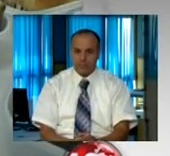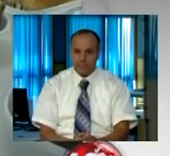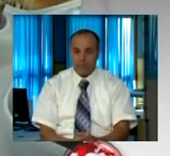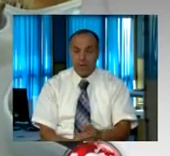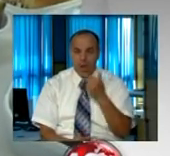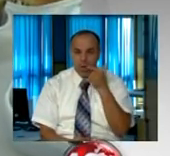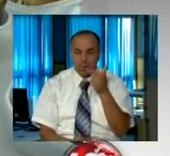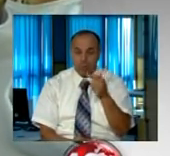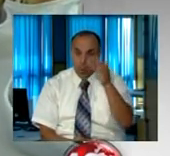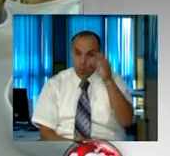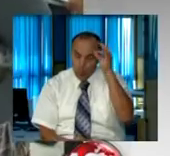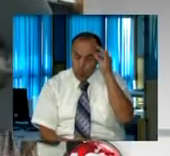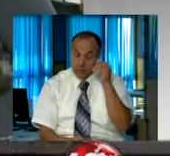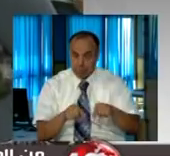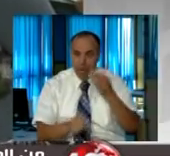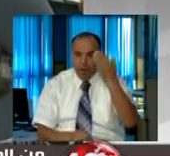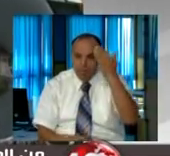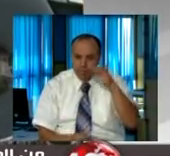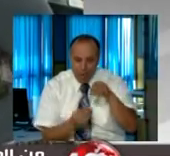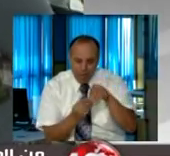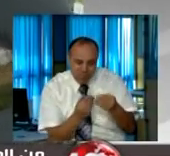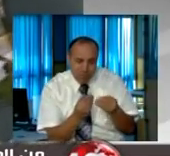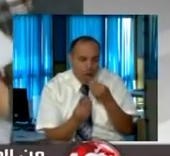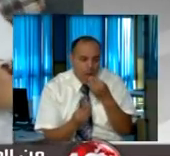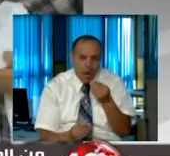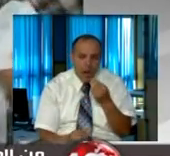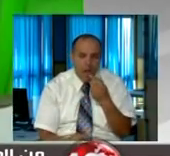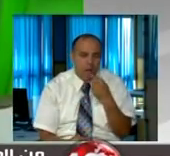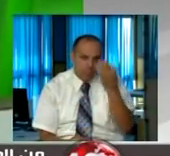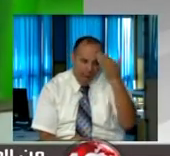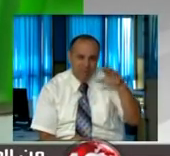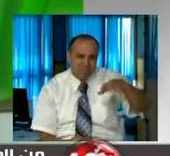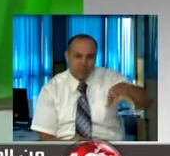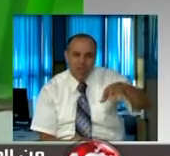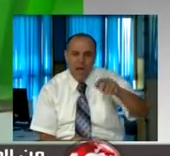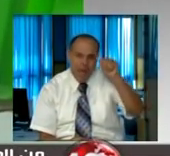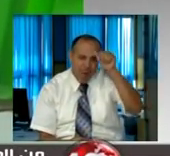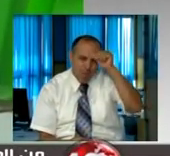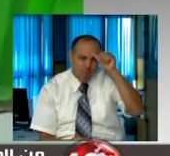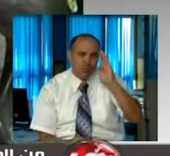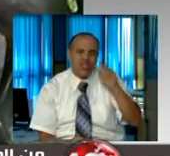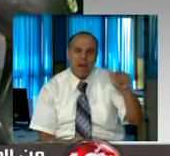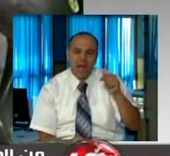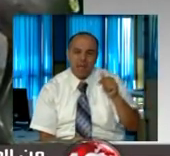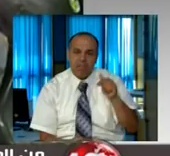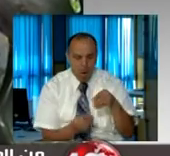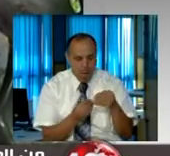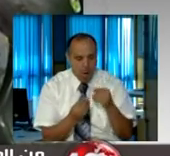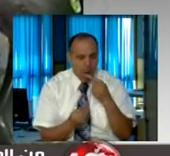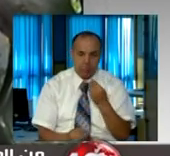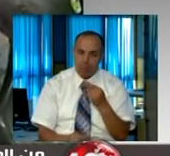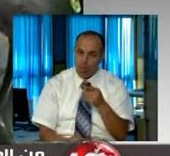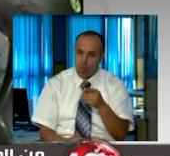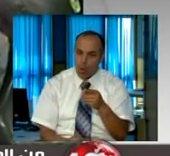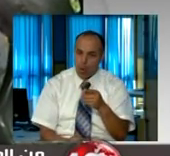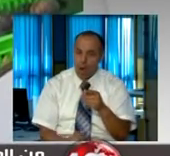تثمين المنتوج التونسي والتعريف بتين جبة من أجل المساعدة على الترويج وتسويق هذا النوع من الغلال